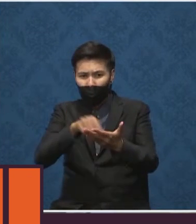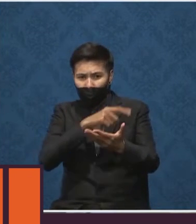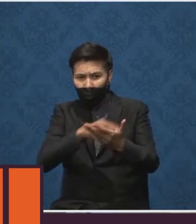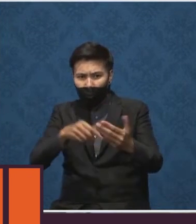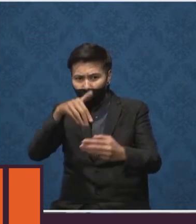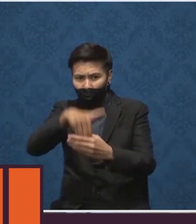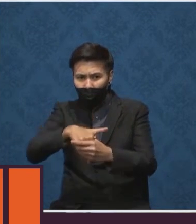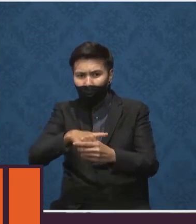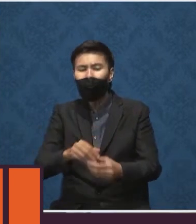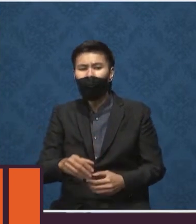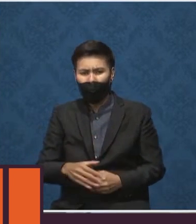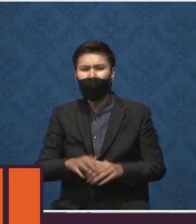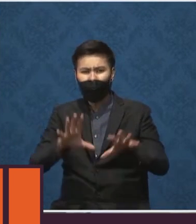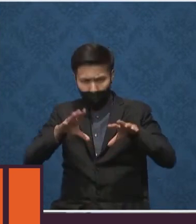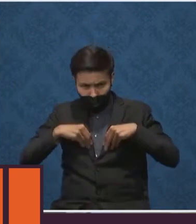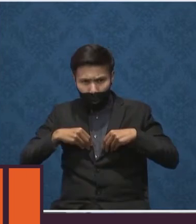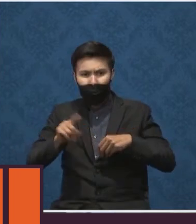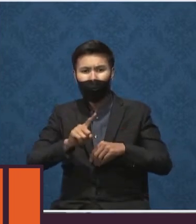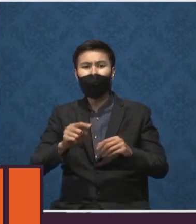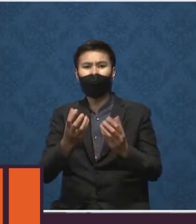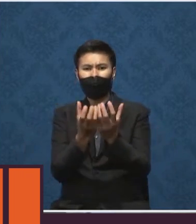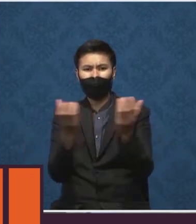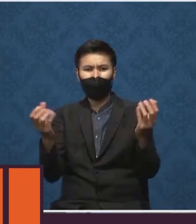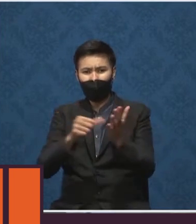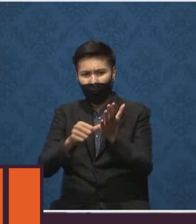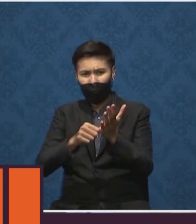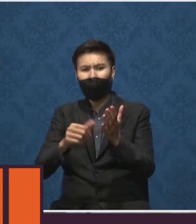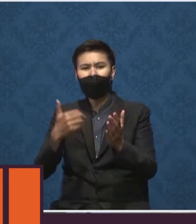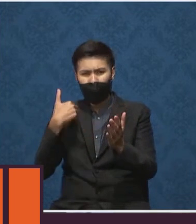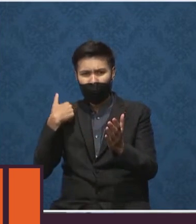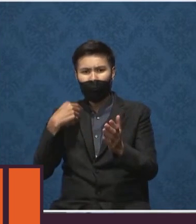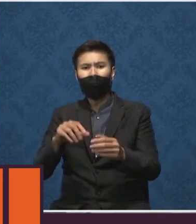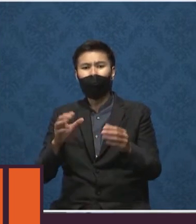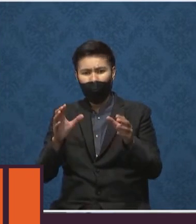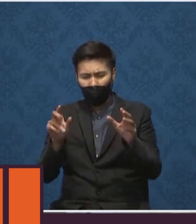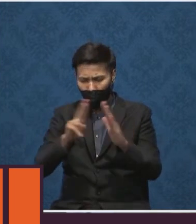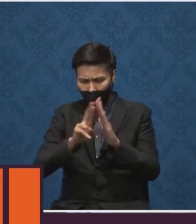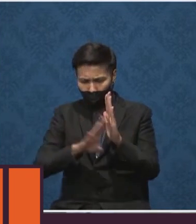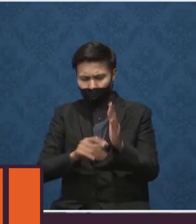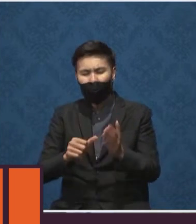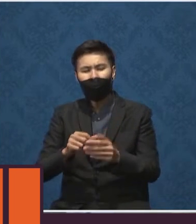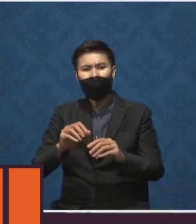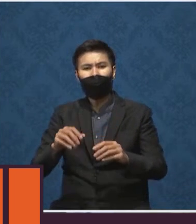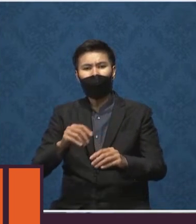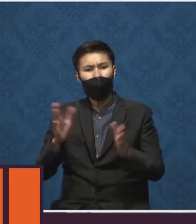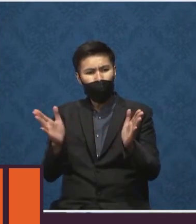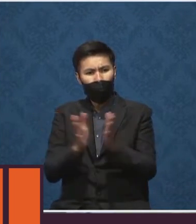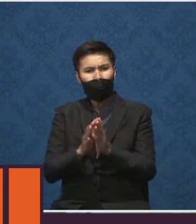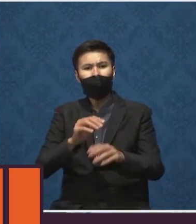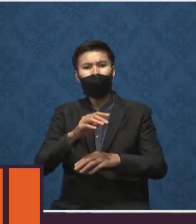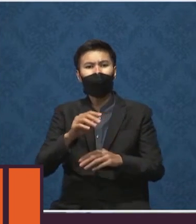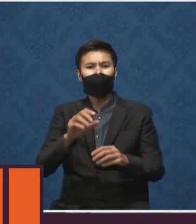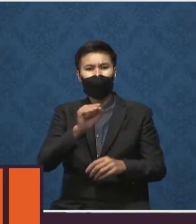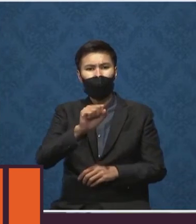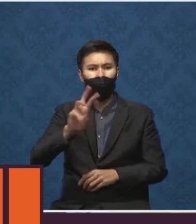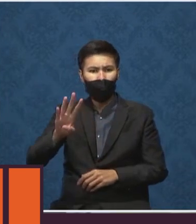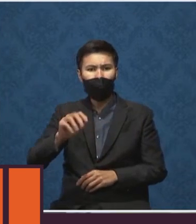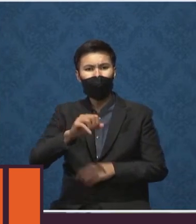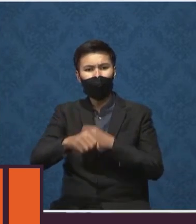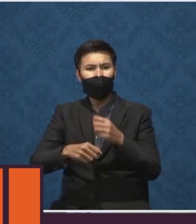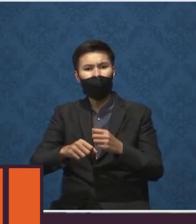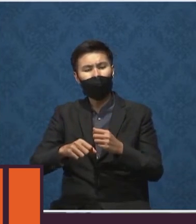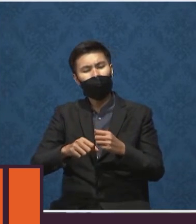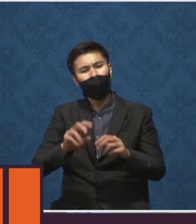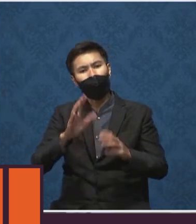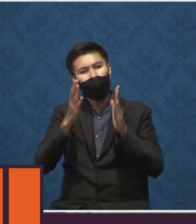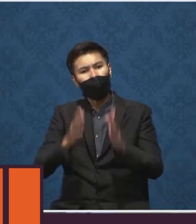็คือครงแล้วถักไมักการ lackingทีู่ฟ